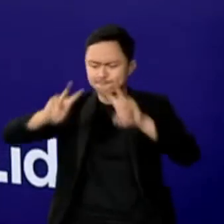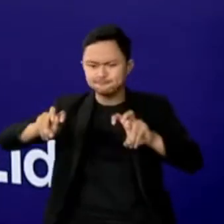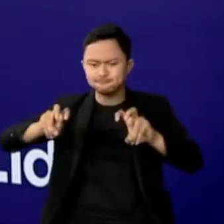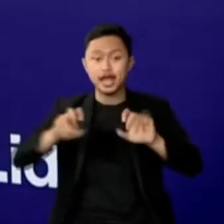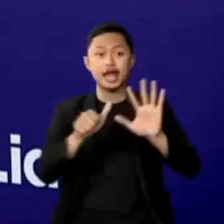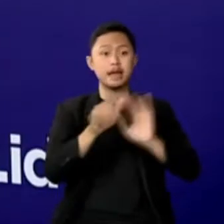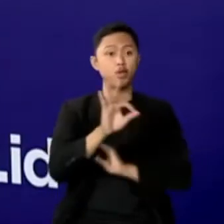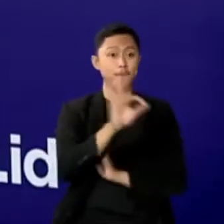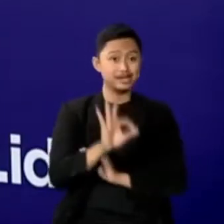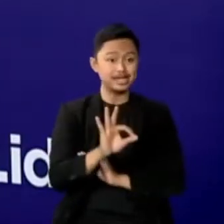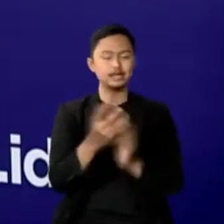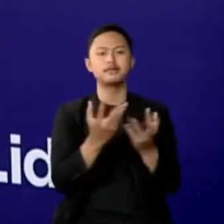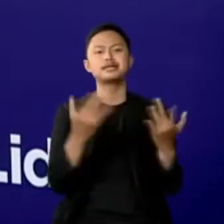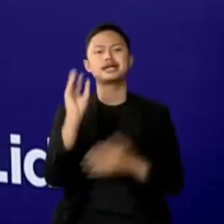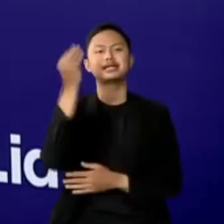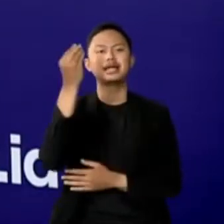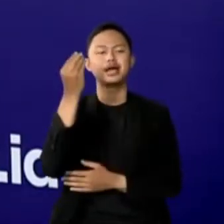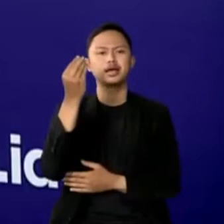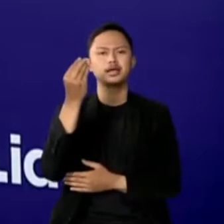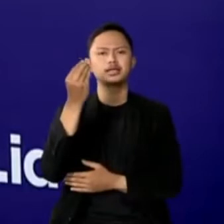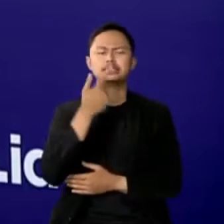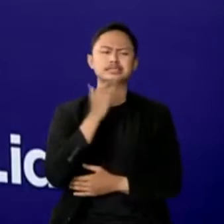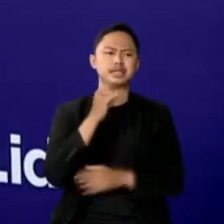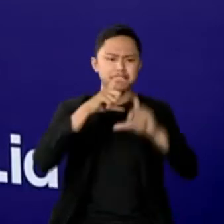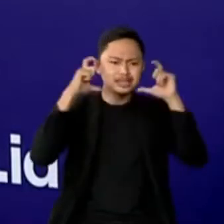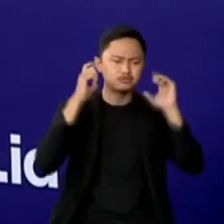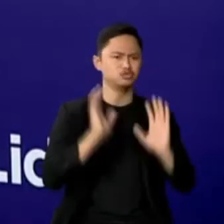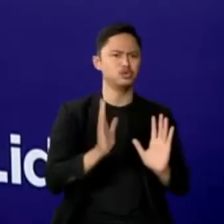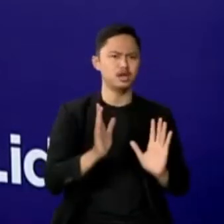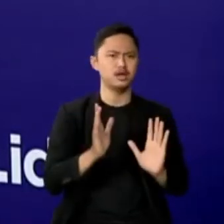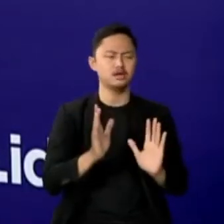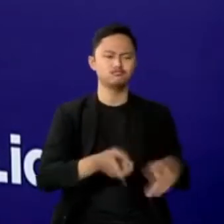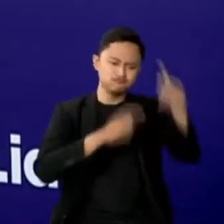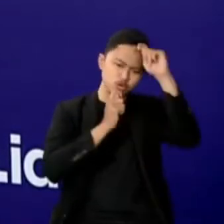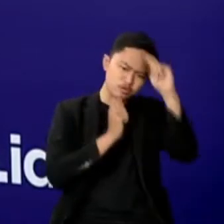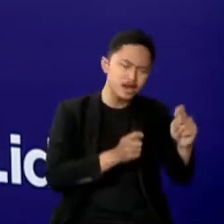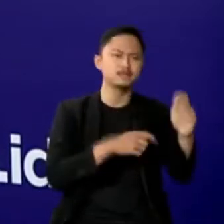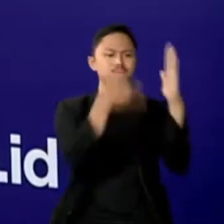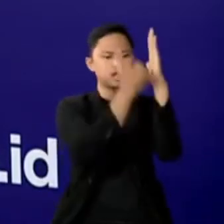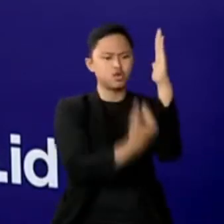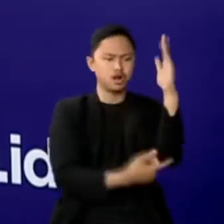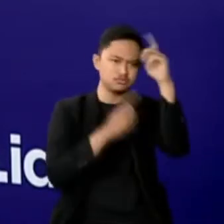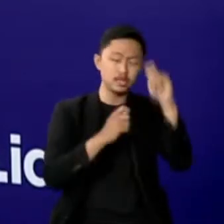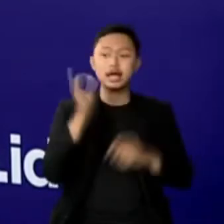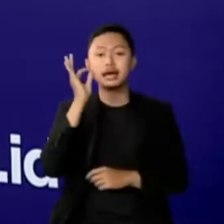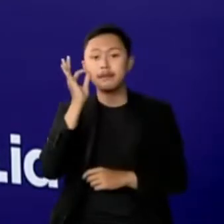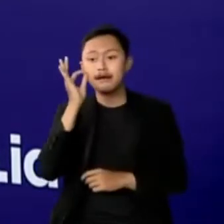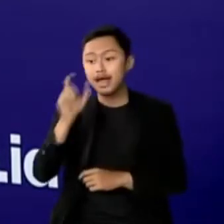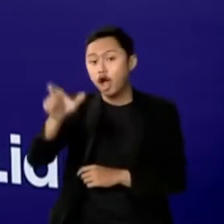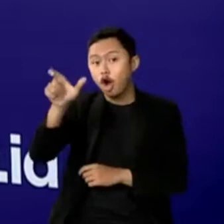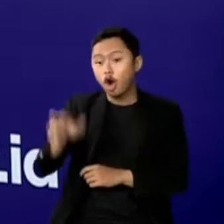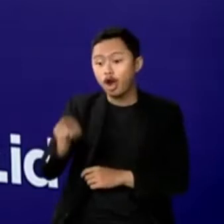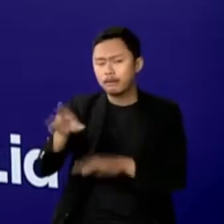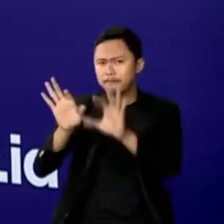60% itu masyarakat Jakarta itu menggunakan masker patuh dan taat ya apalagi mohon maaf orang yang